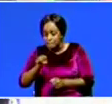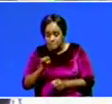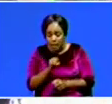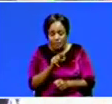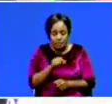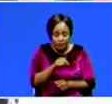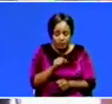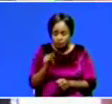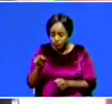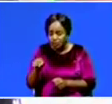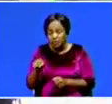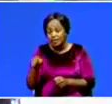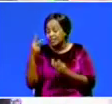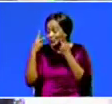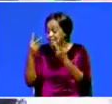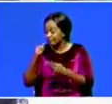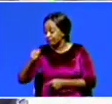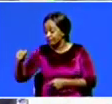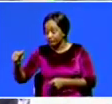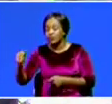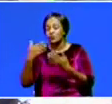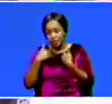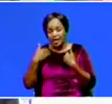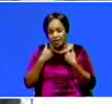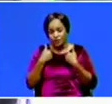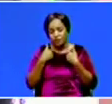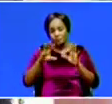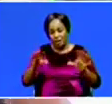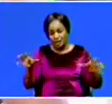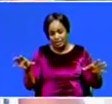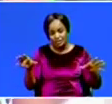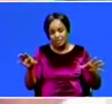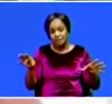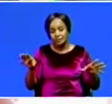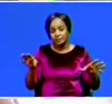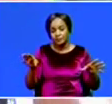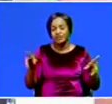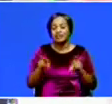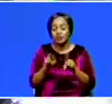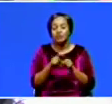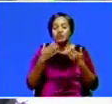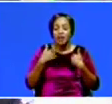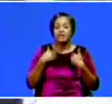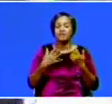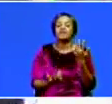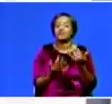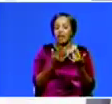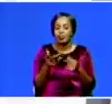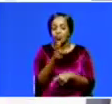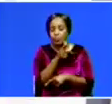nafikiri mnaona upande wa pili wangu kuna soko na nyuma yangu kuna soko. Upande mbele kuna fire brigade pande ya nyuma kuna